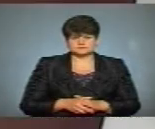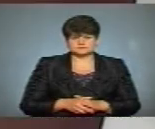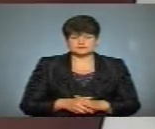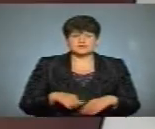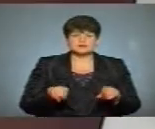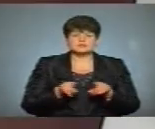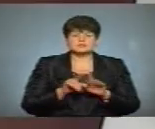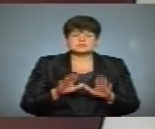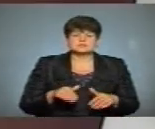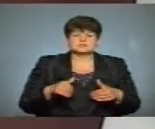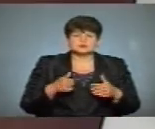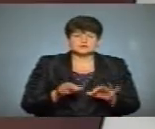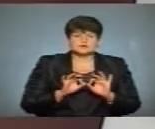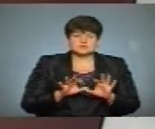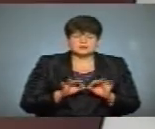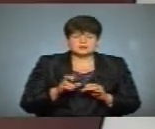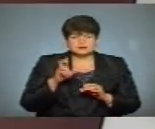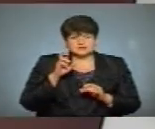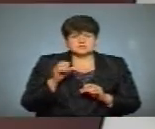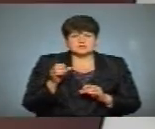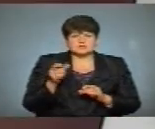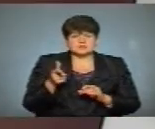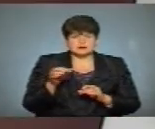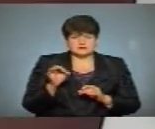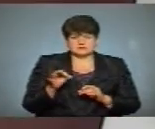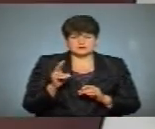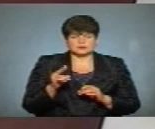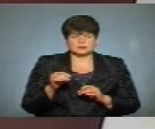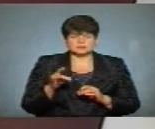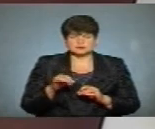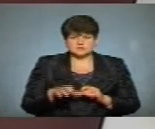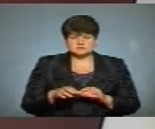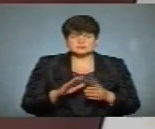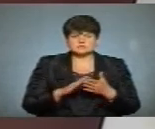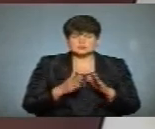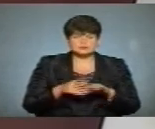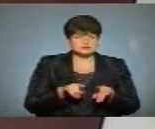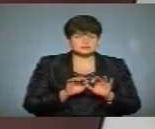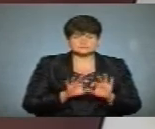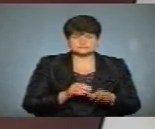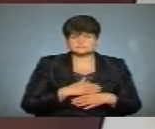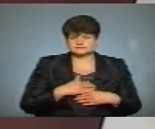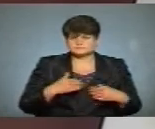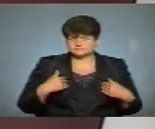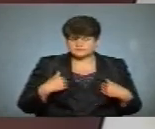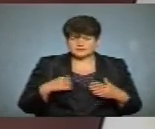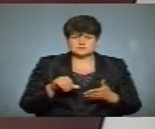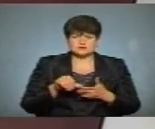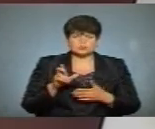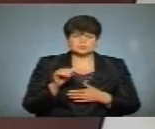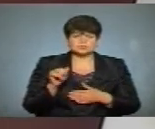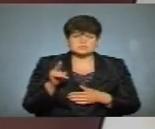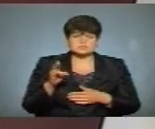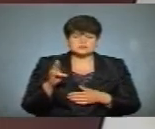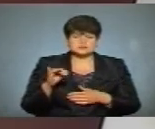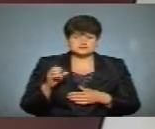Також ми звернулися за коментарем у Держгеокадастр і Держархбудінспекцію. Ситуації там не коментують. Представників Буцнівської